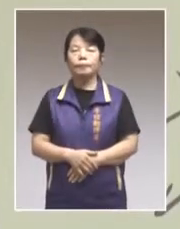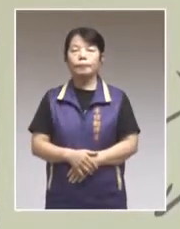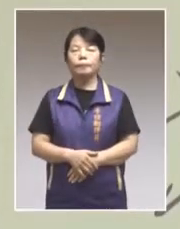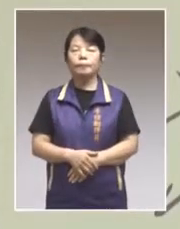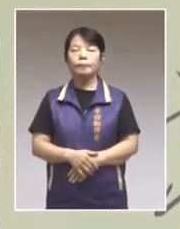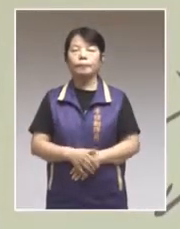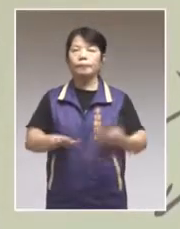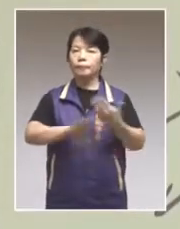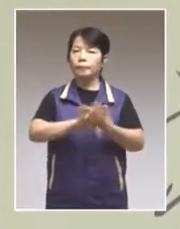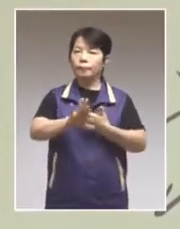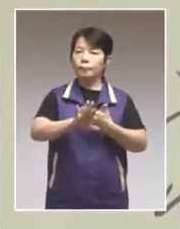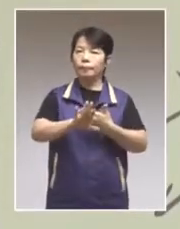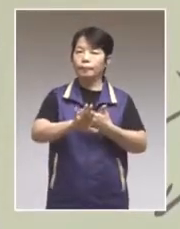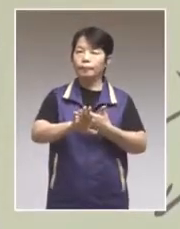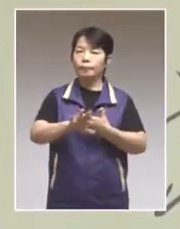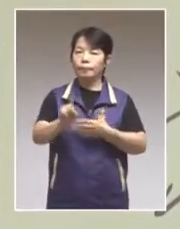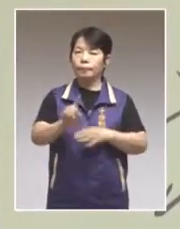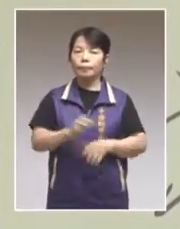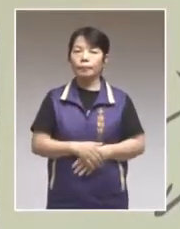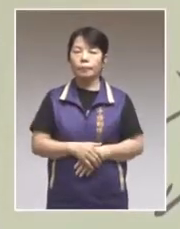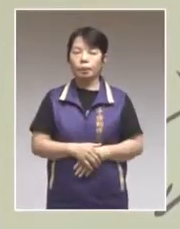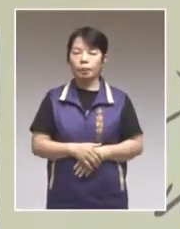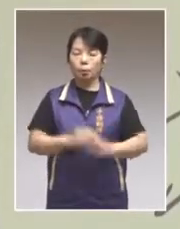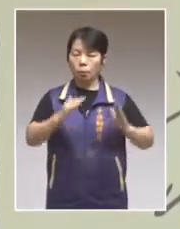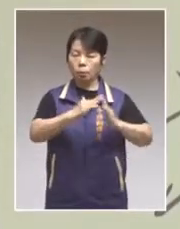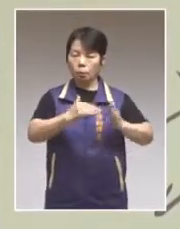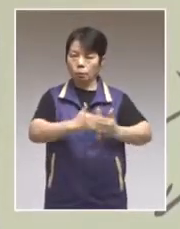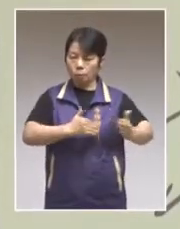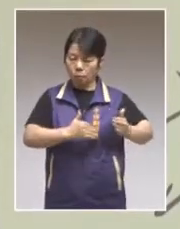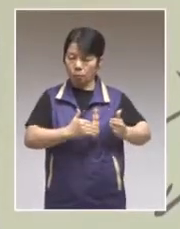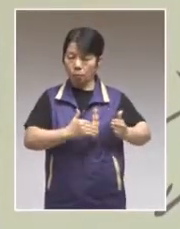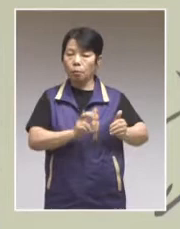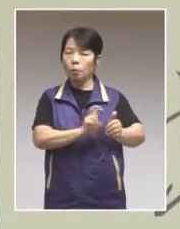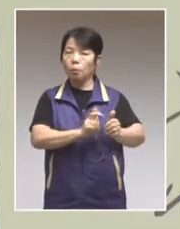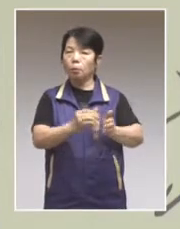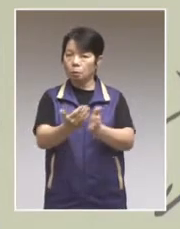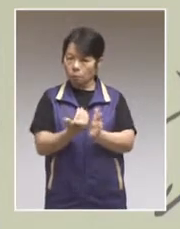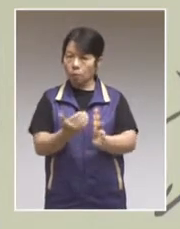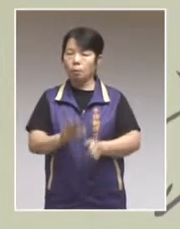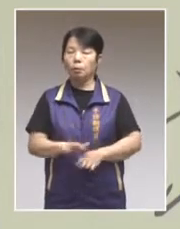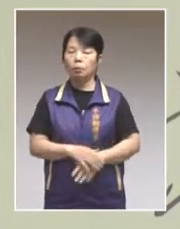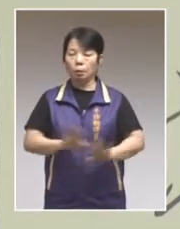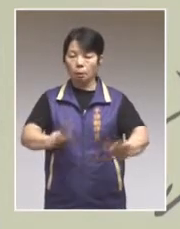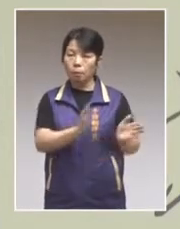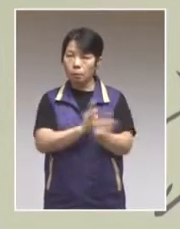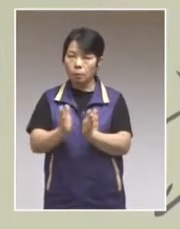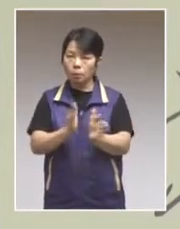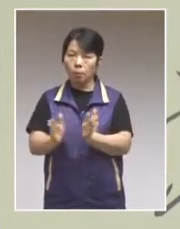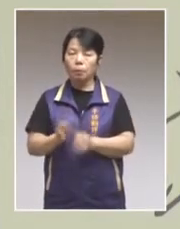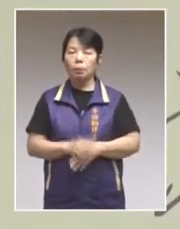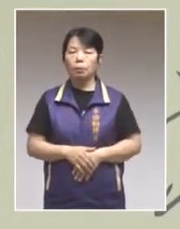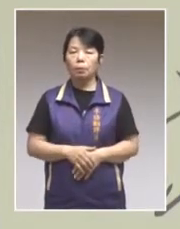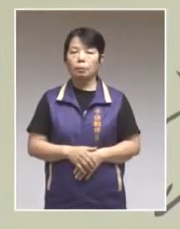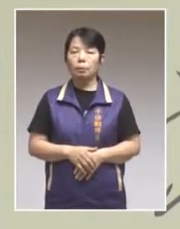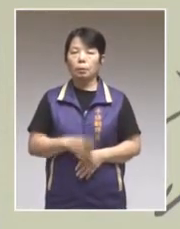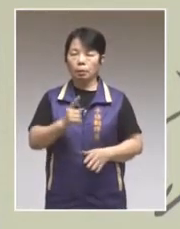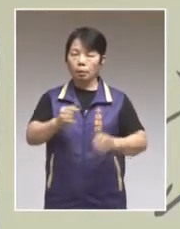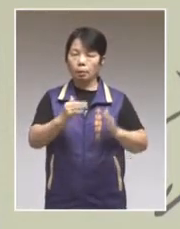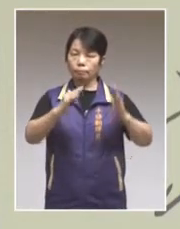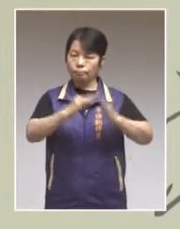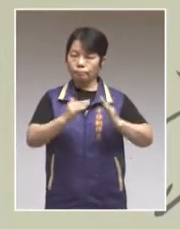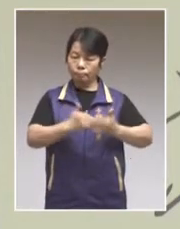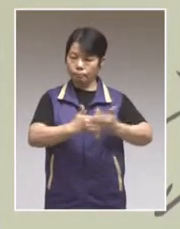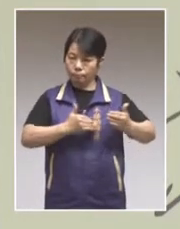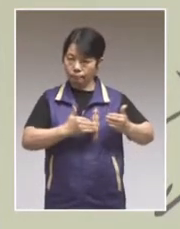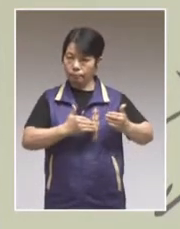那另外是在居家照顾之前，我想这个部分的一个准备会让我们在整个居家